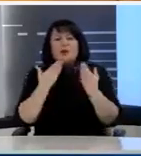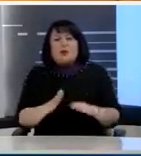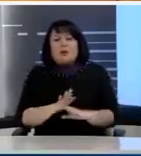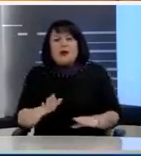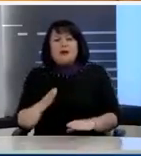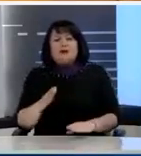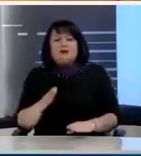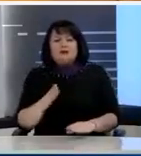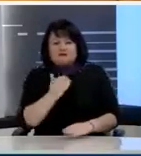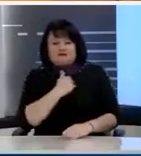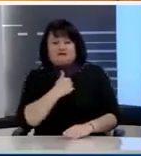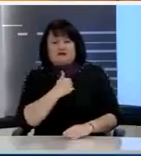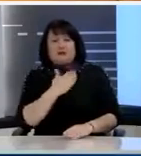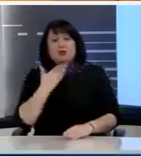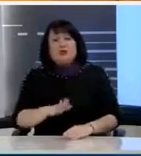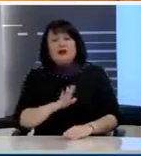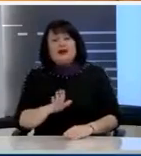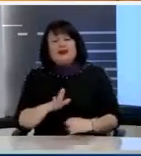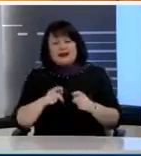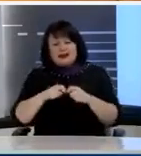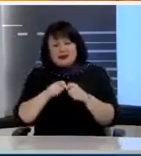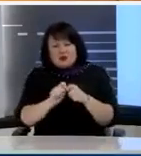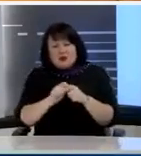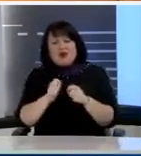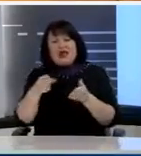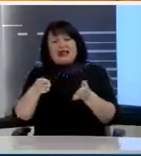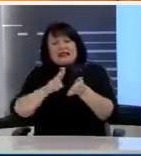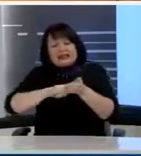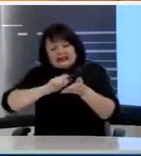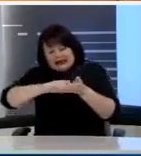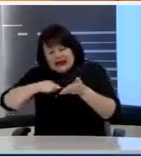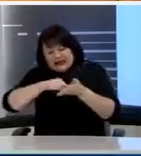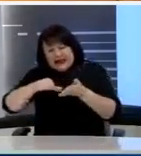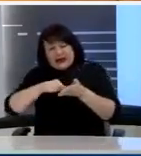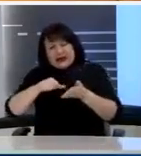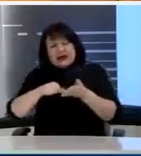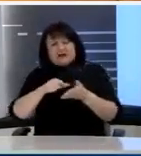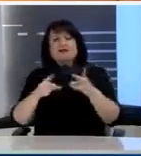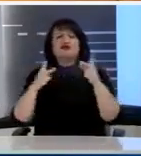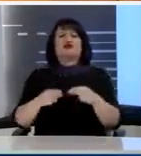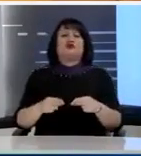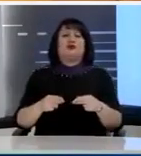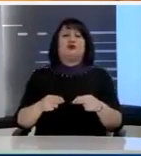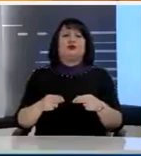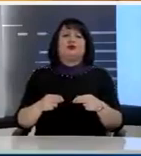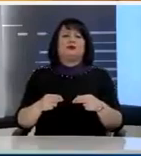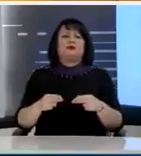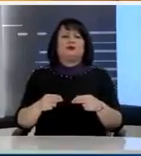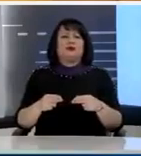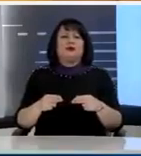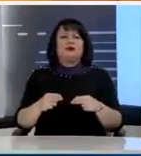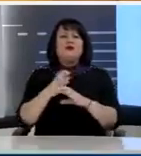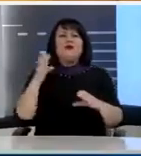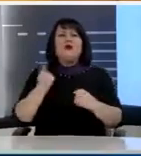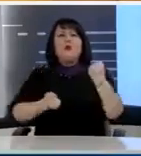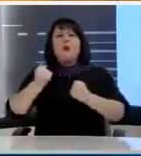γιατί? Γιατί μου λέει, κάτι έκανες στα κουπόνια και στις ταινίες και σταμάτησαν να έρχονται από την Ήπειρο τα με φορτηγά